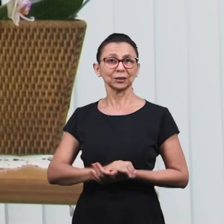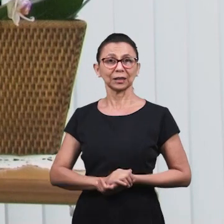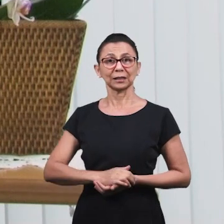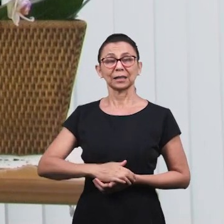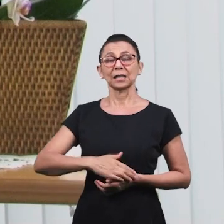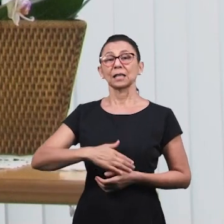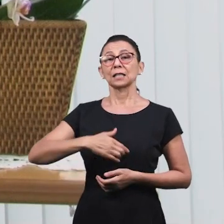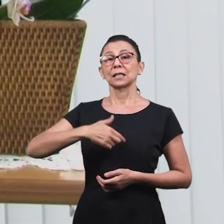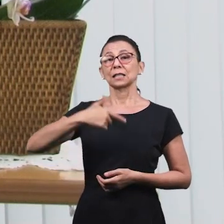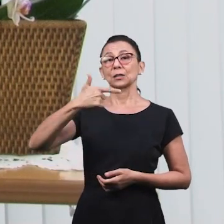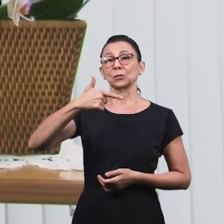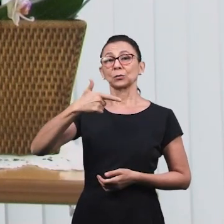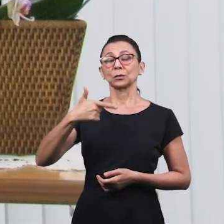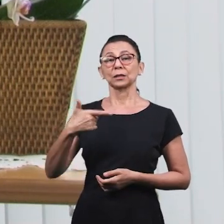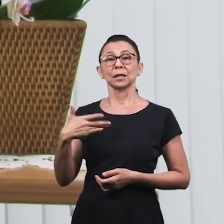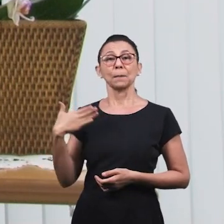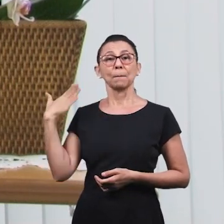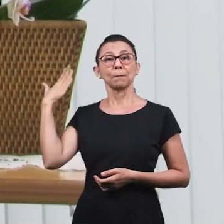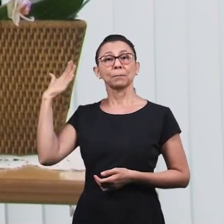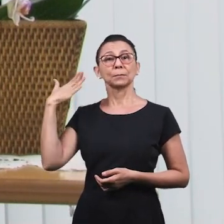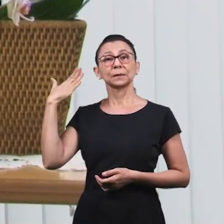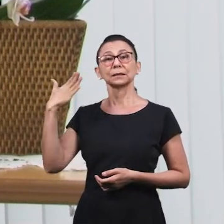message,